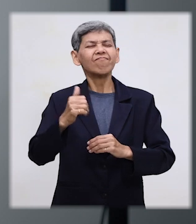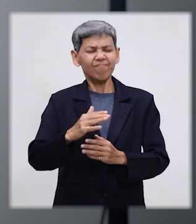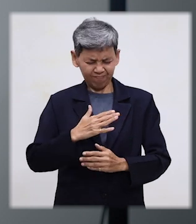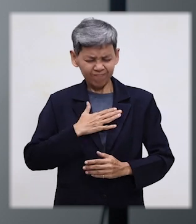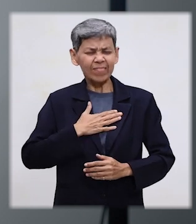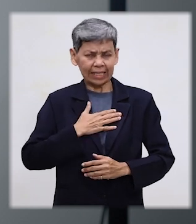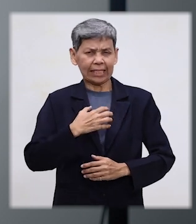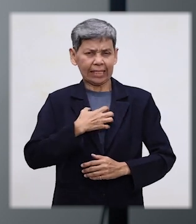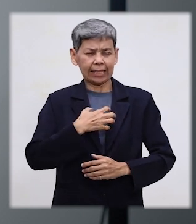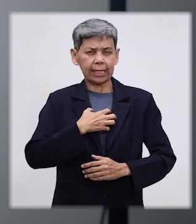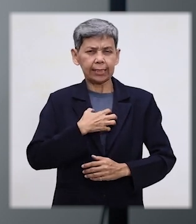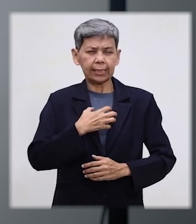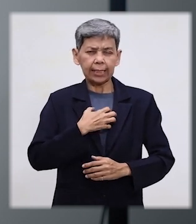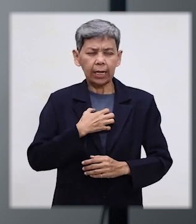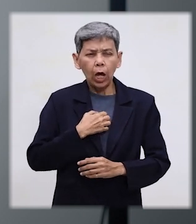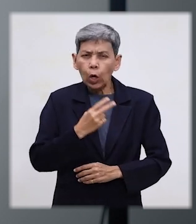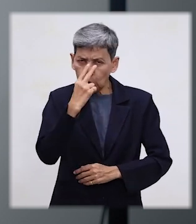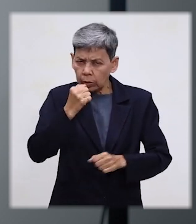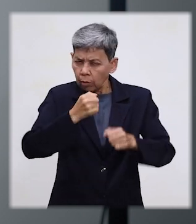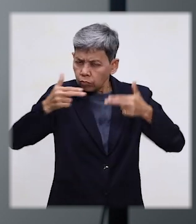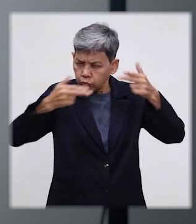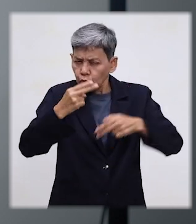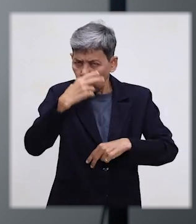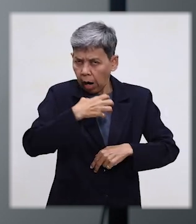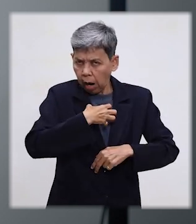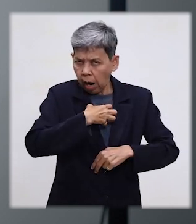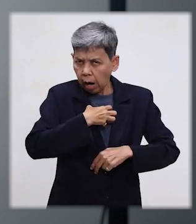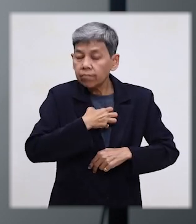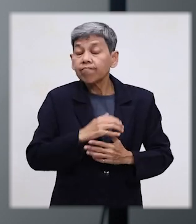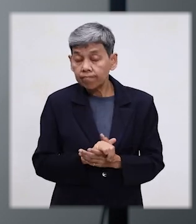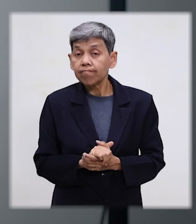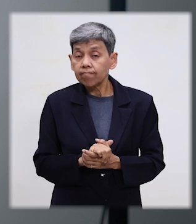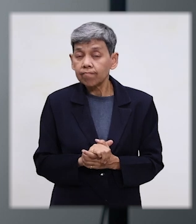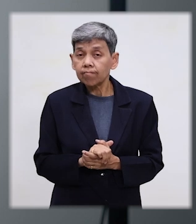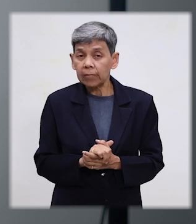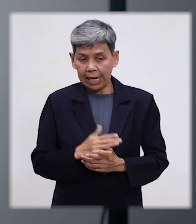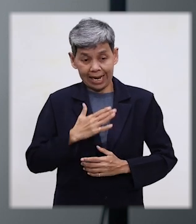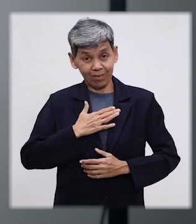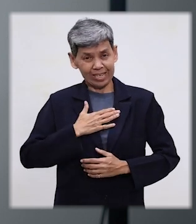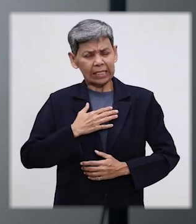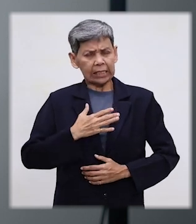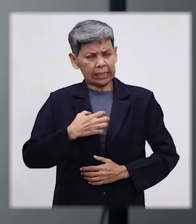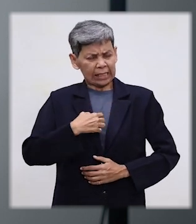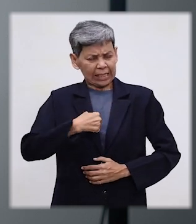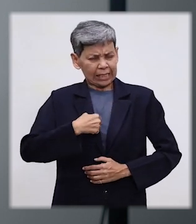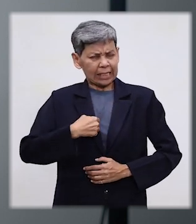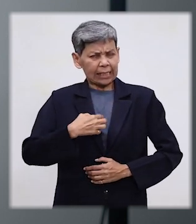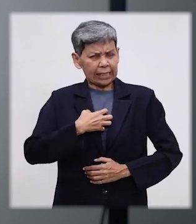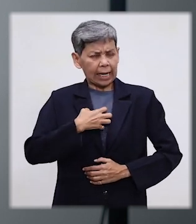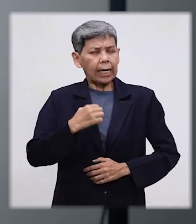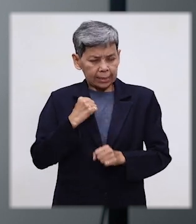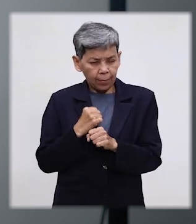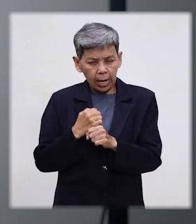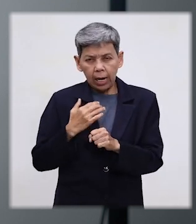ออยากจะกลับไปดูงานของพี่เขาเพราะว่าตัวเราเองคืออยากจะ